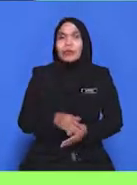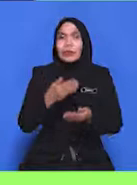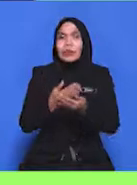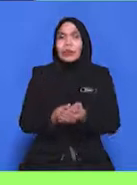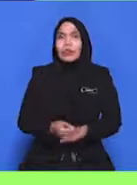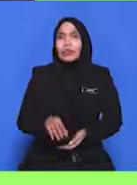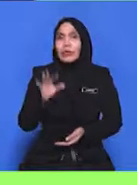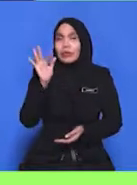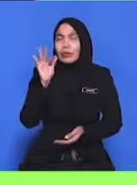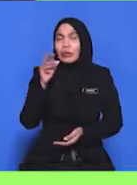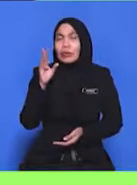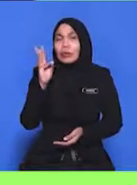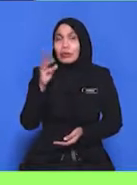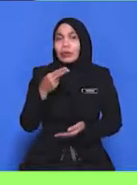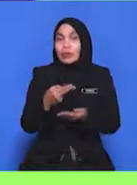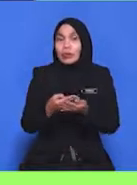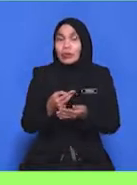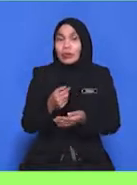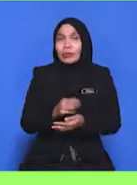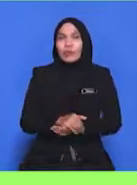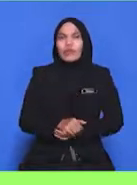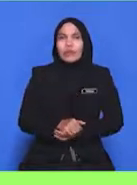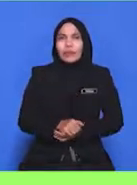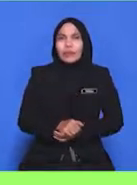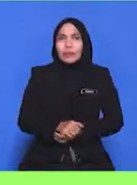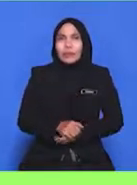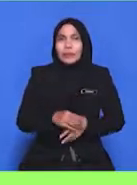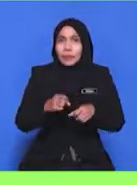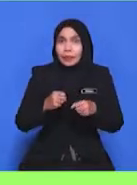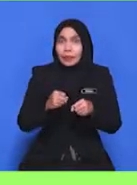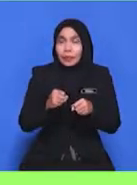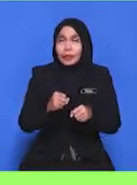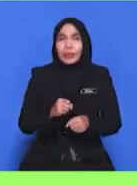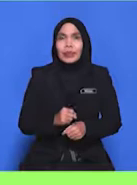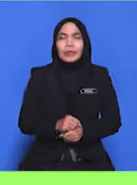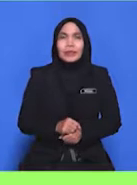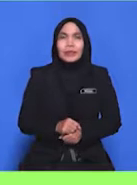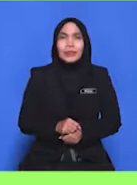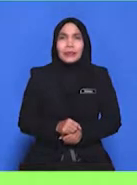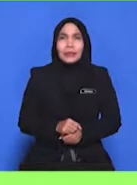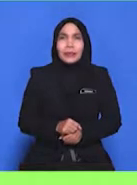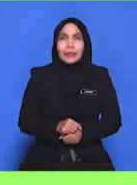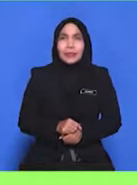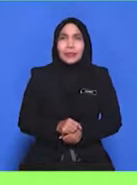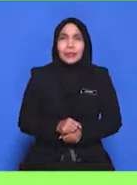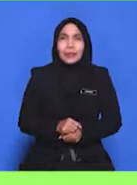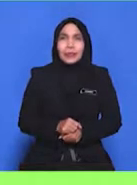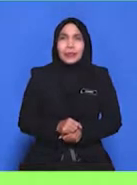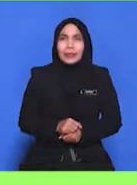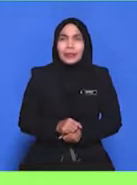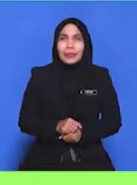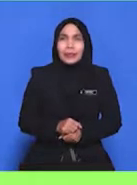tahun 96 Hijrah. Di sini kita lihat pula apakah sumbangan yang menyebabkan beliau